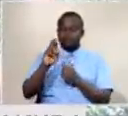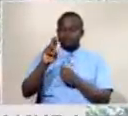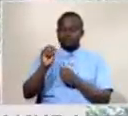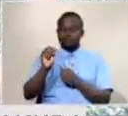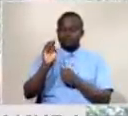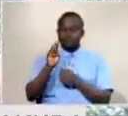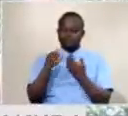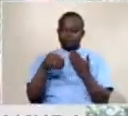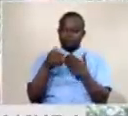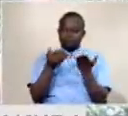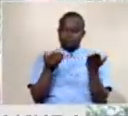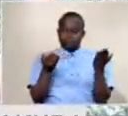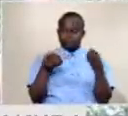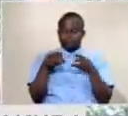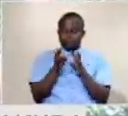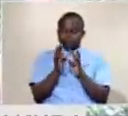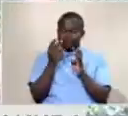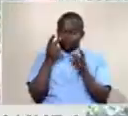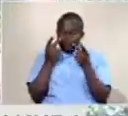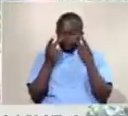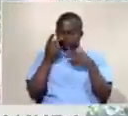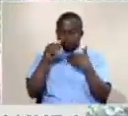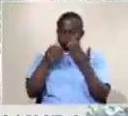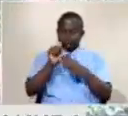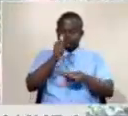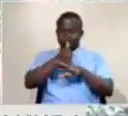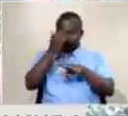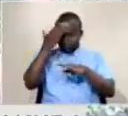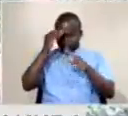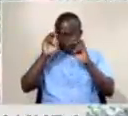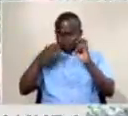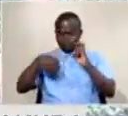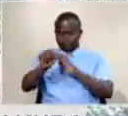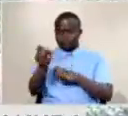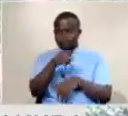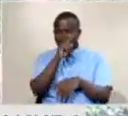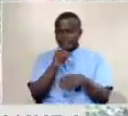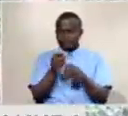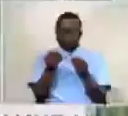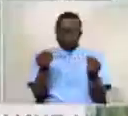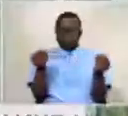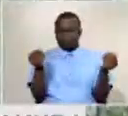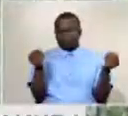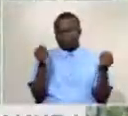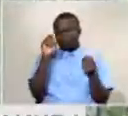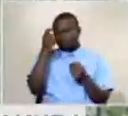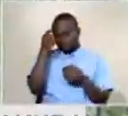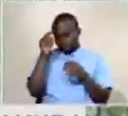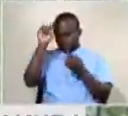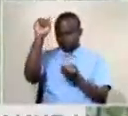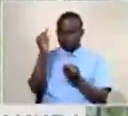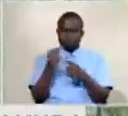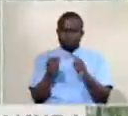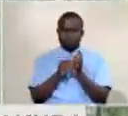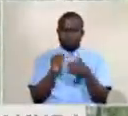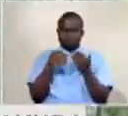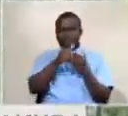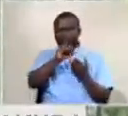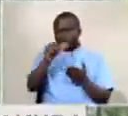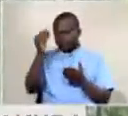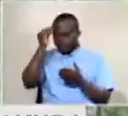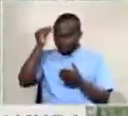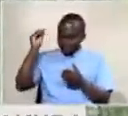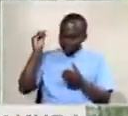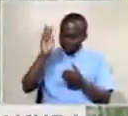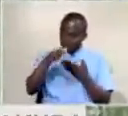tumaze igihe tuzi, tuma dukorana na Reserve Force twashyizeho abarinzi kugira ngo wenda ibyo byaha byo kwangiza amashyamba ya leta bigabanuke. Ikindi nacyo ubutumwa